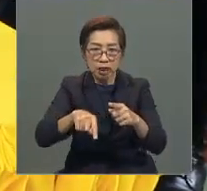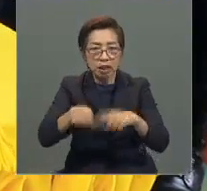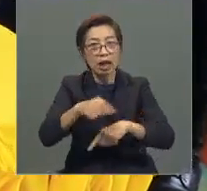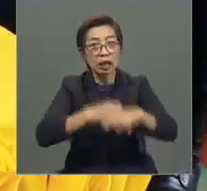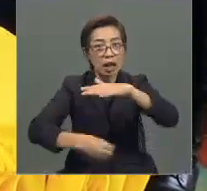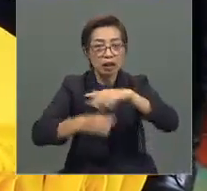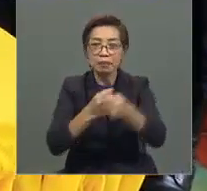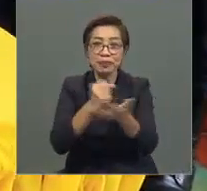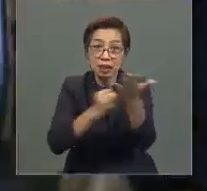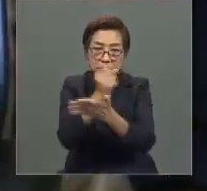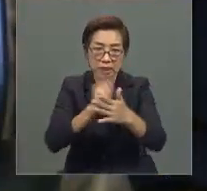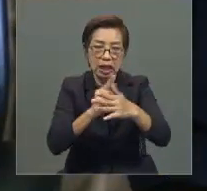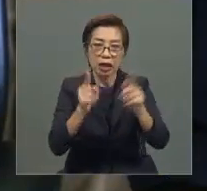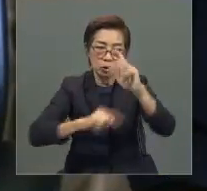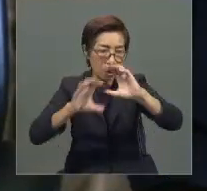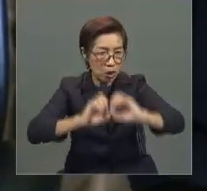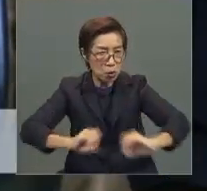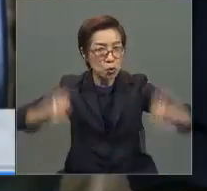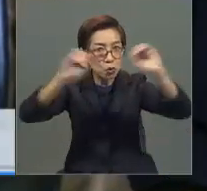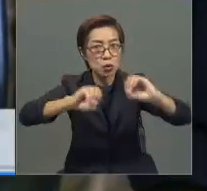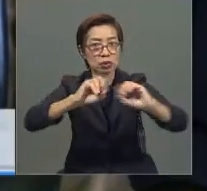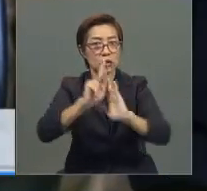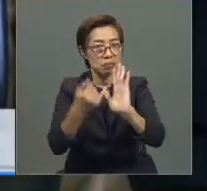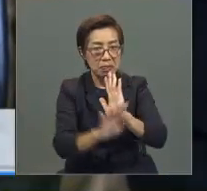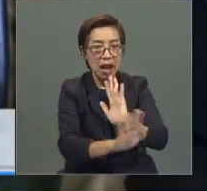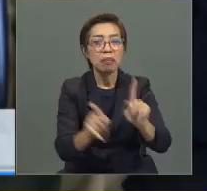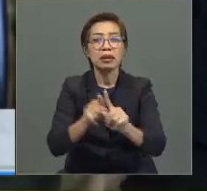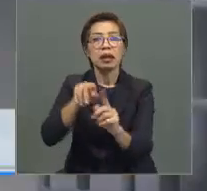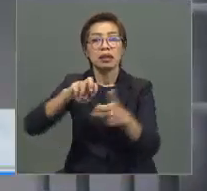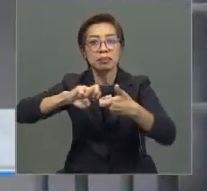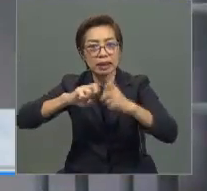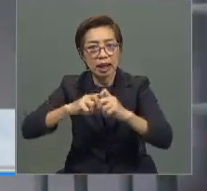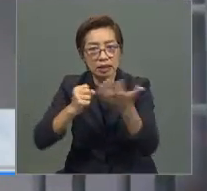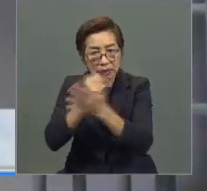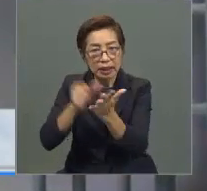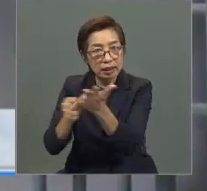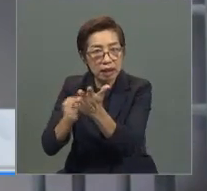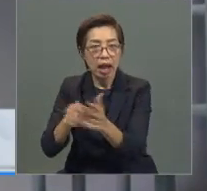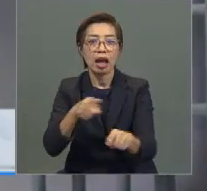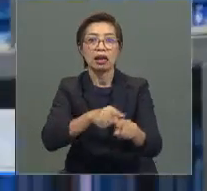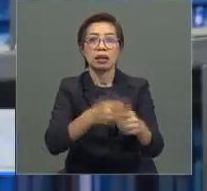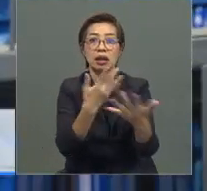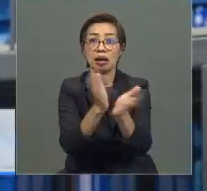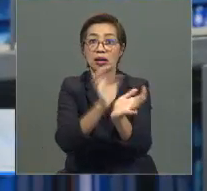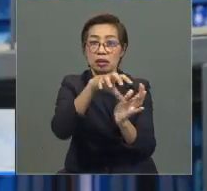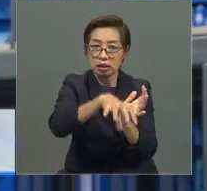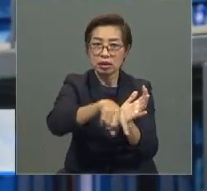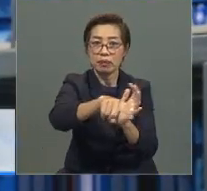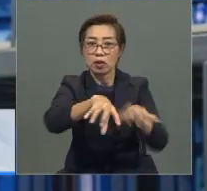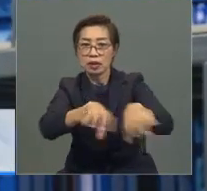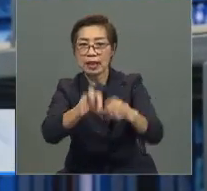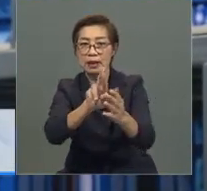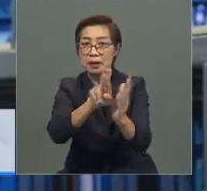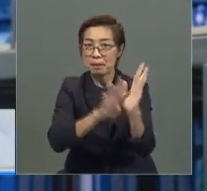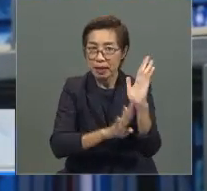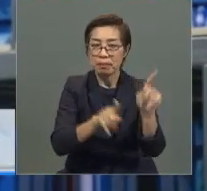สิ่งของต้องห้ามและสิ่งผิดกฎหมายสอดคล้องกับนโยบายการแก้ปัญหายาเสพติดและการจัดระเบียบเรือนจำเพื่อให้เป็นเรือนจำสีขาว